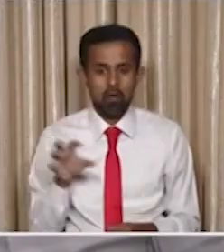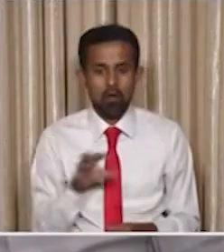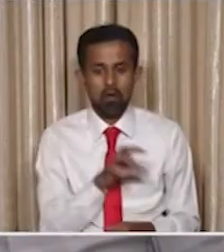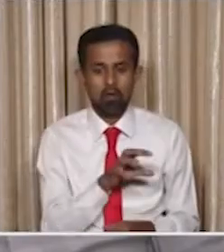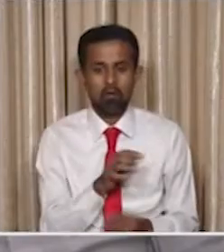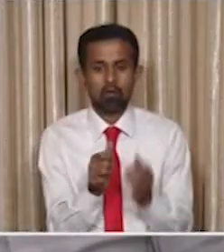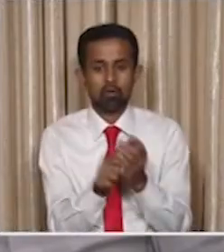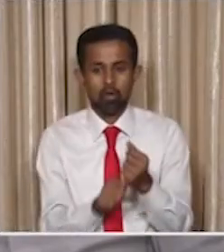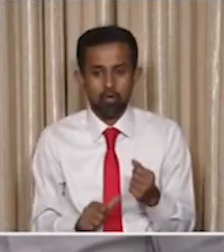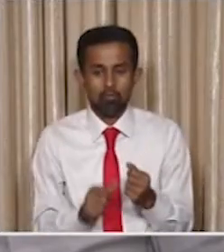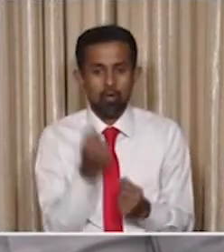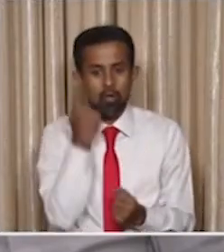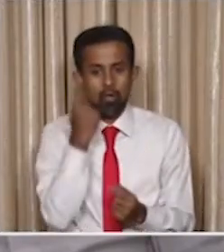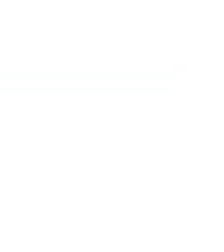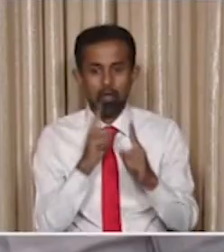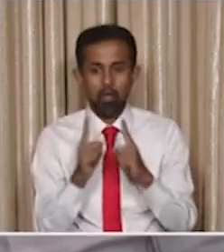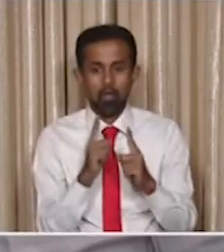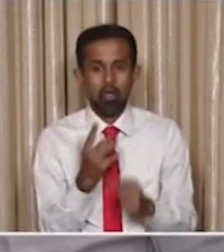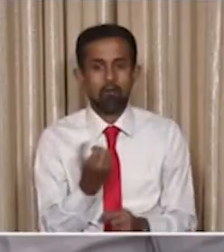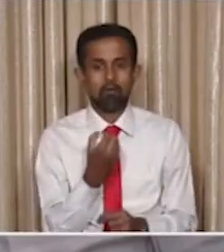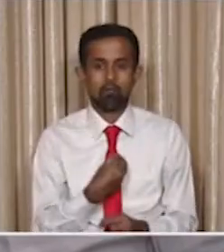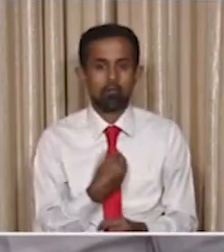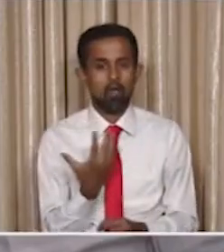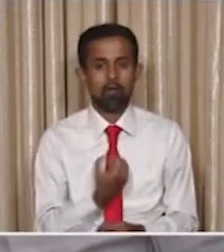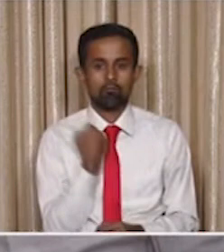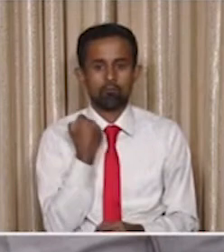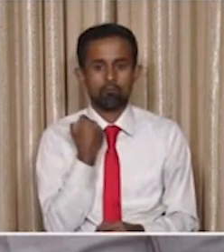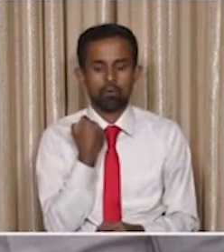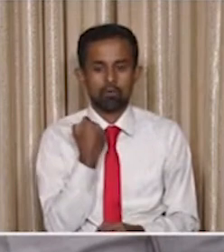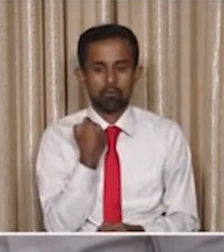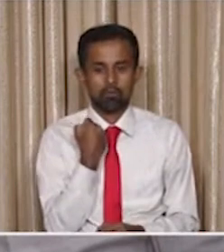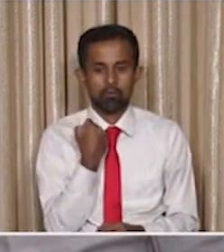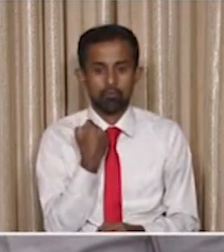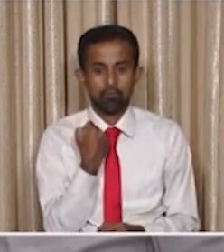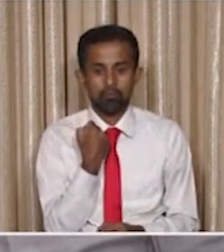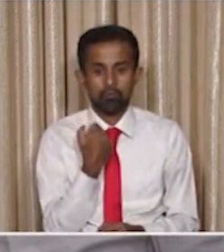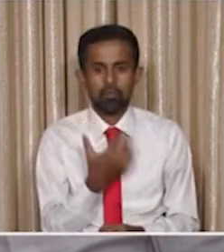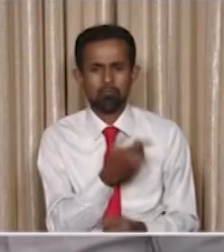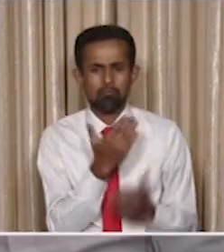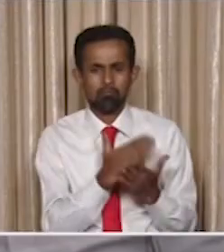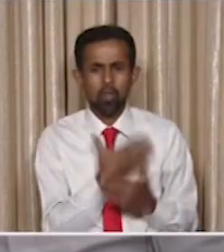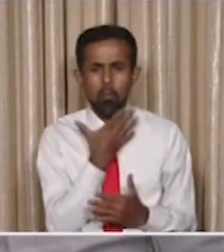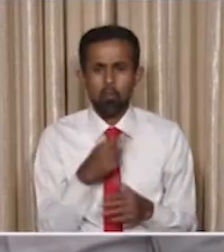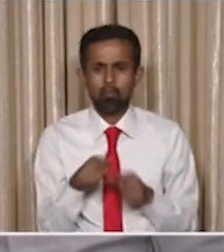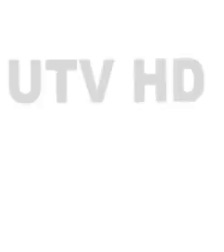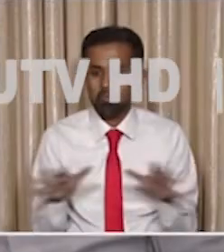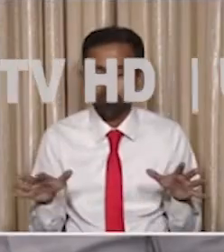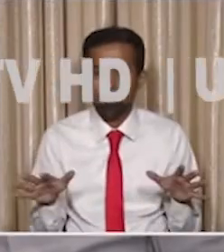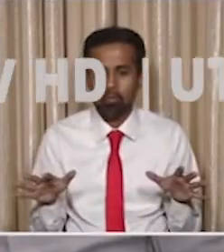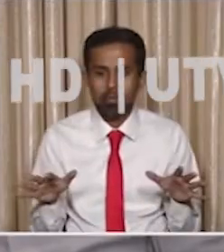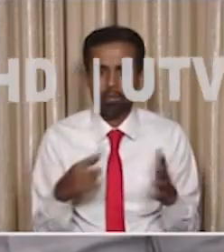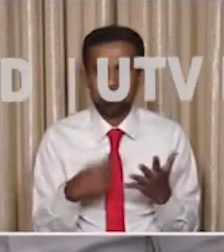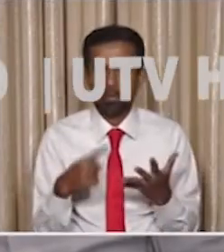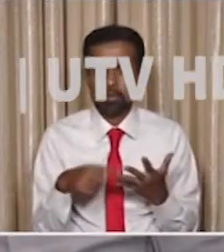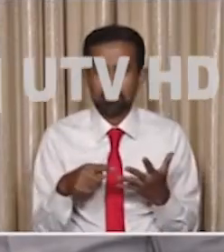රටවල් නියෝජිතයන් හා අදහස් හමුවර කර ගැනීම අවස්ථාව මා ලබා ගන්නා ලදී. මෙම සිද්ධිය ඉතාමත් සාවාද්‍ය ලෙස මෙරට ජනමාධ්‍ය කීපයක්